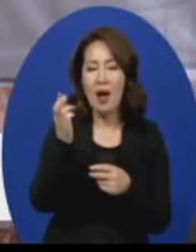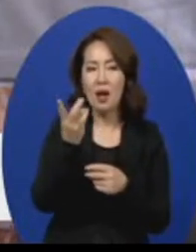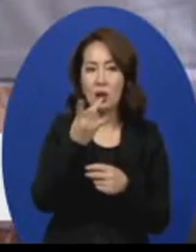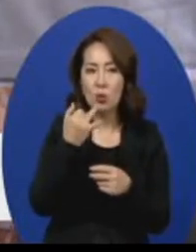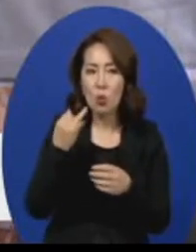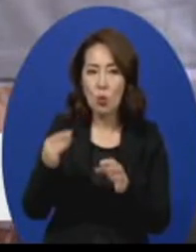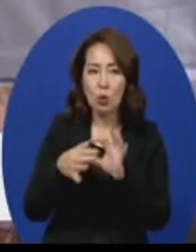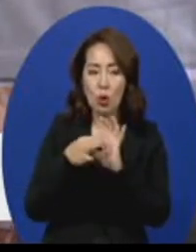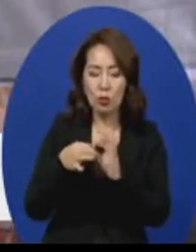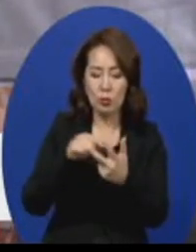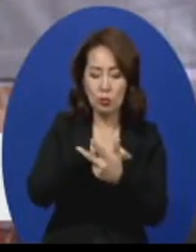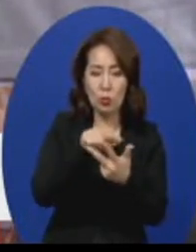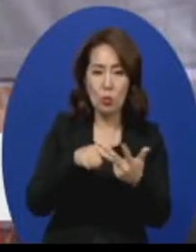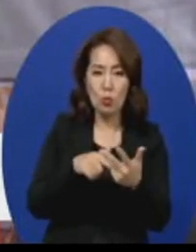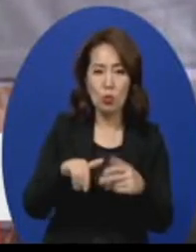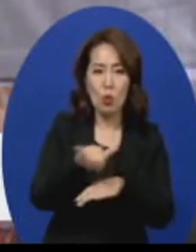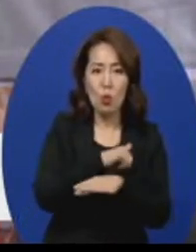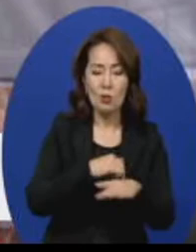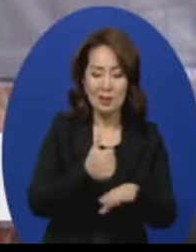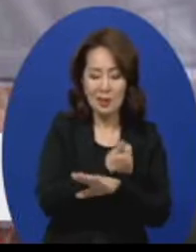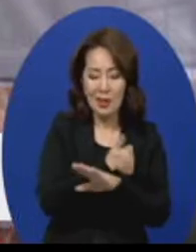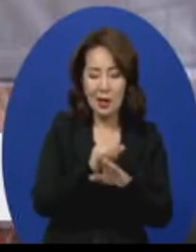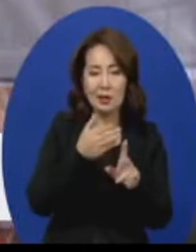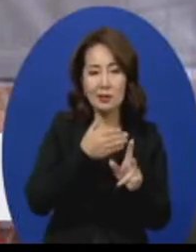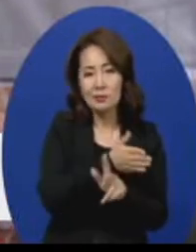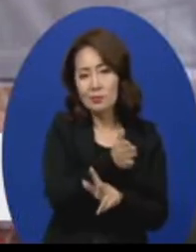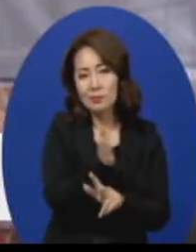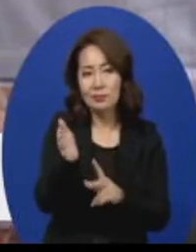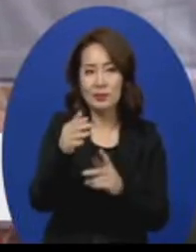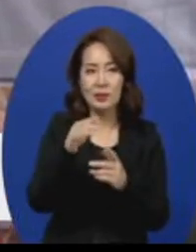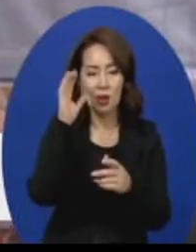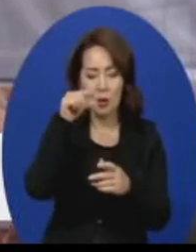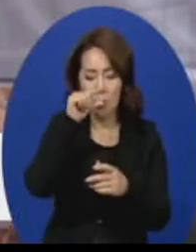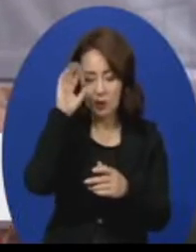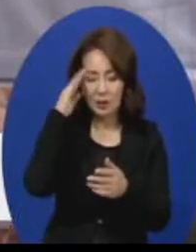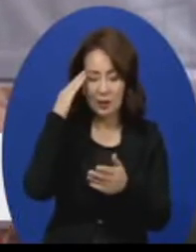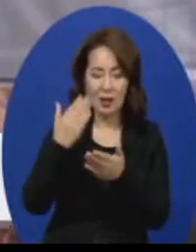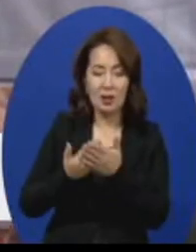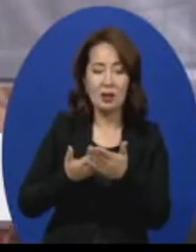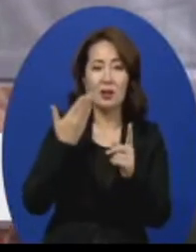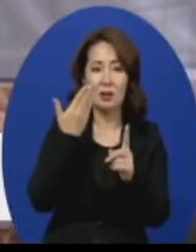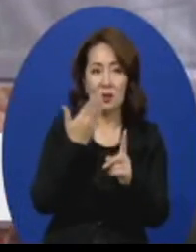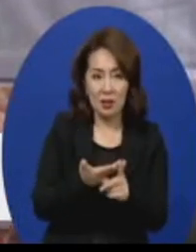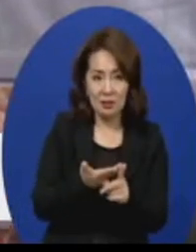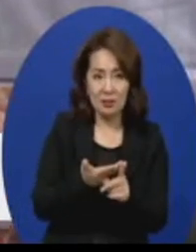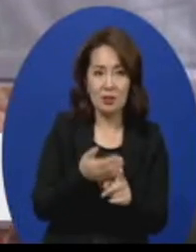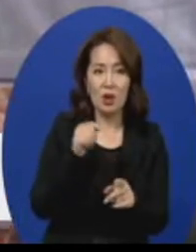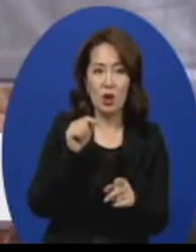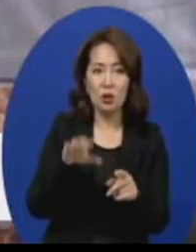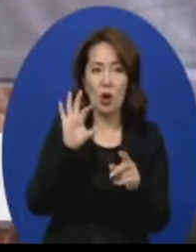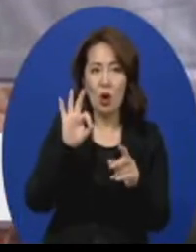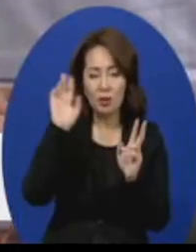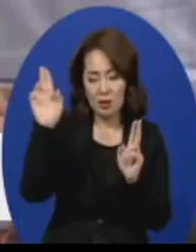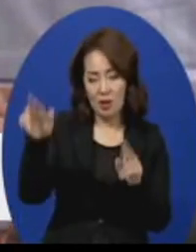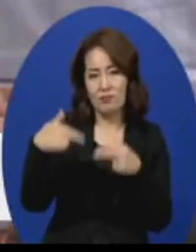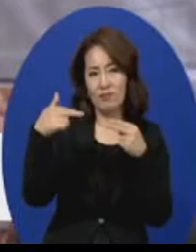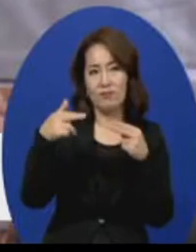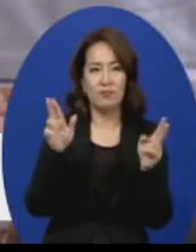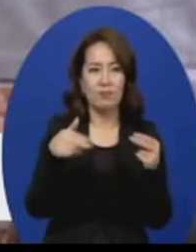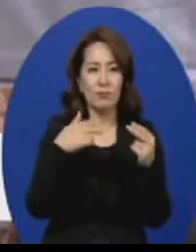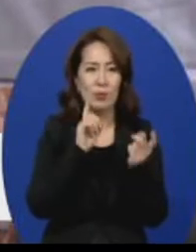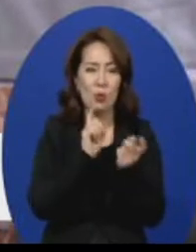улсын хамтарсан ийм аялал жуулчлалын маршрутыг бий болгох сандыг бас Оросын тал тавьж байгаа. За энэ бүхнийг өнөөдөр одоо ингээд онлайнаар нүүр